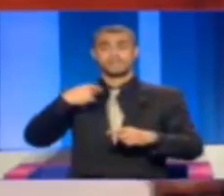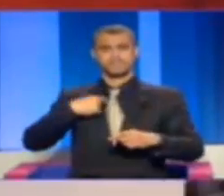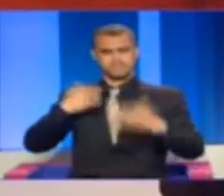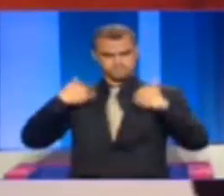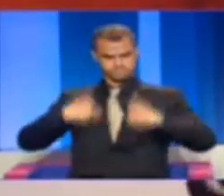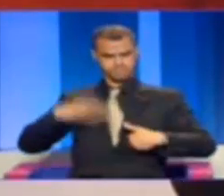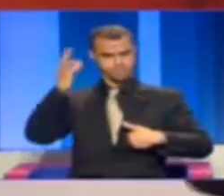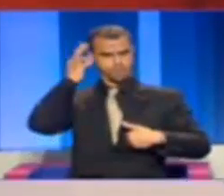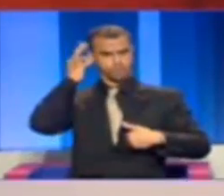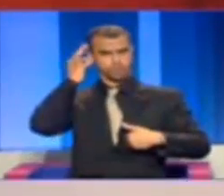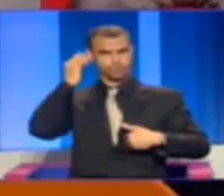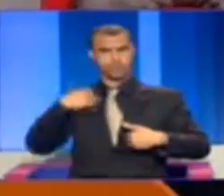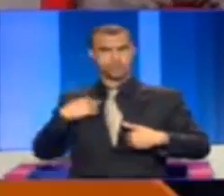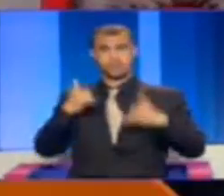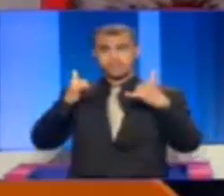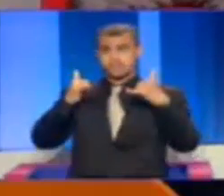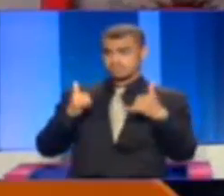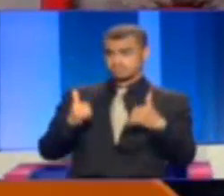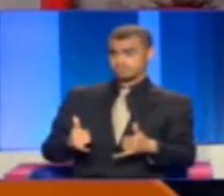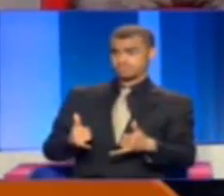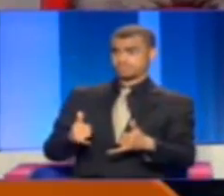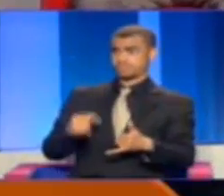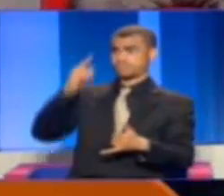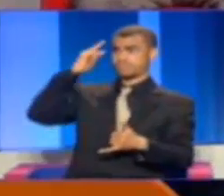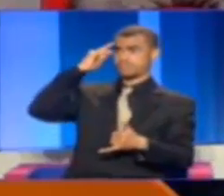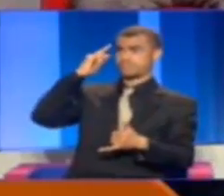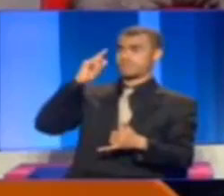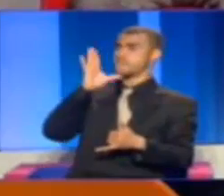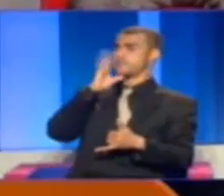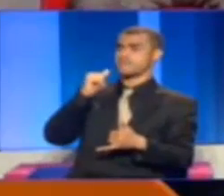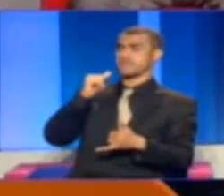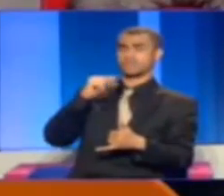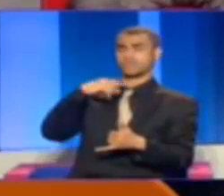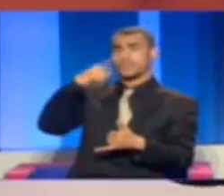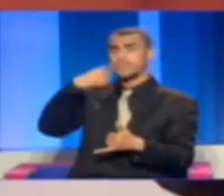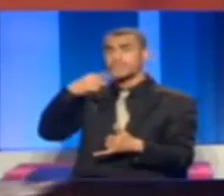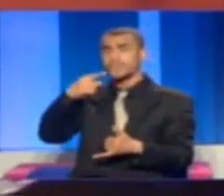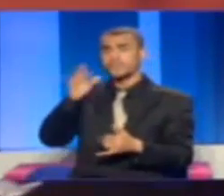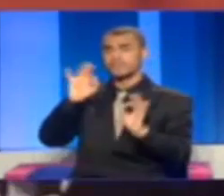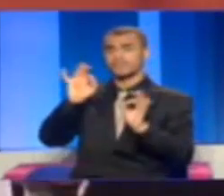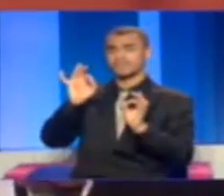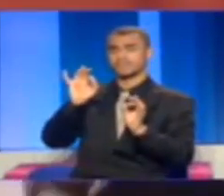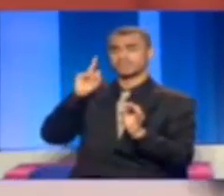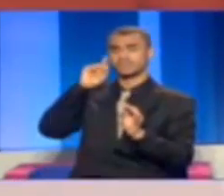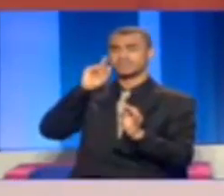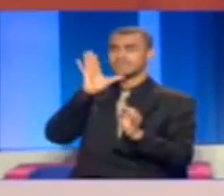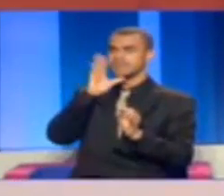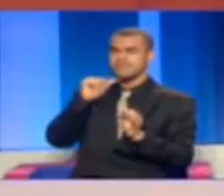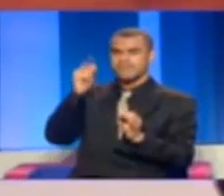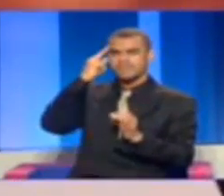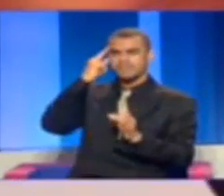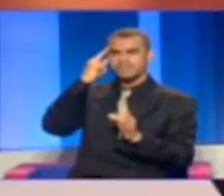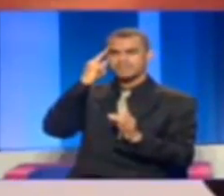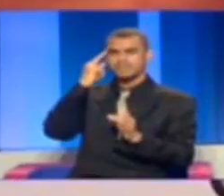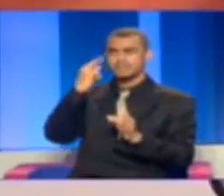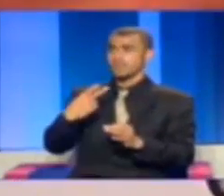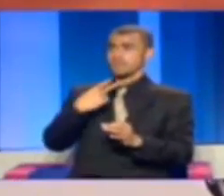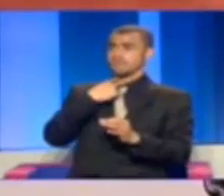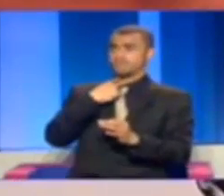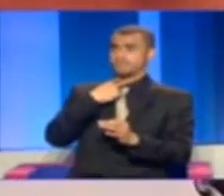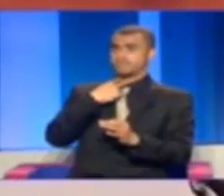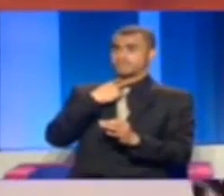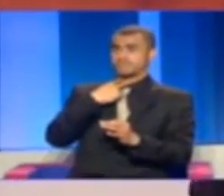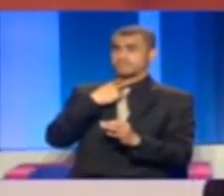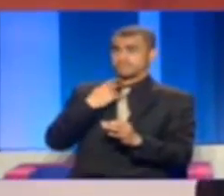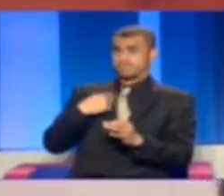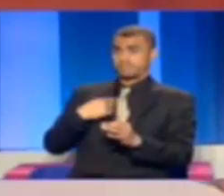فيها الكلام، يعني بعض الفضاءات مثلا فضاء المسجد في ساعه معينه، او مثلا في واحد الفضاء اللي محكوم علينا اننا نكونوا ما كنتكلموش